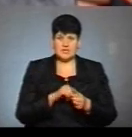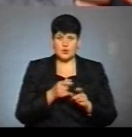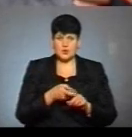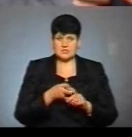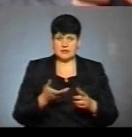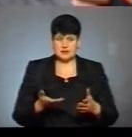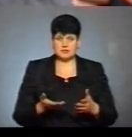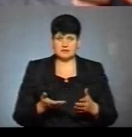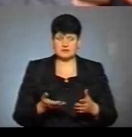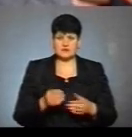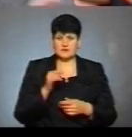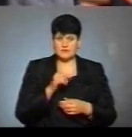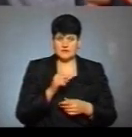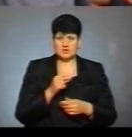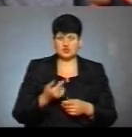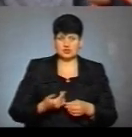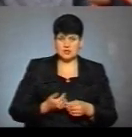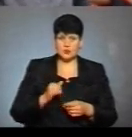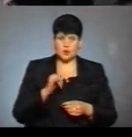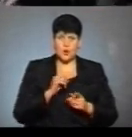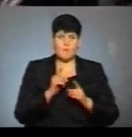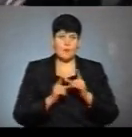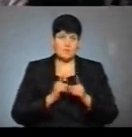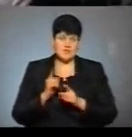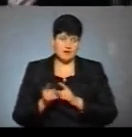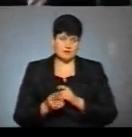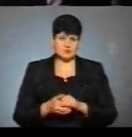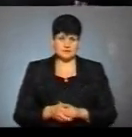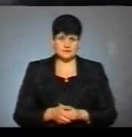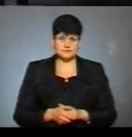наркозалежний, життя в нього помінялося.